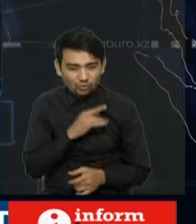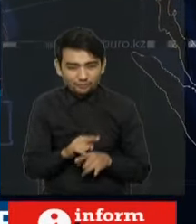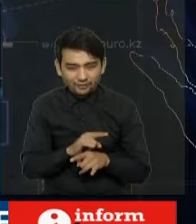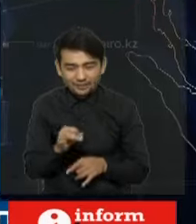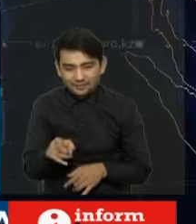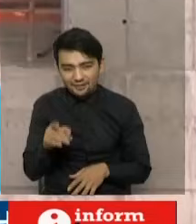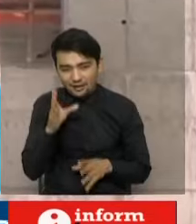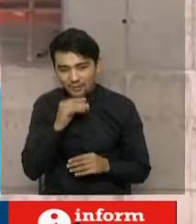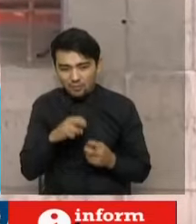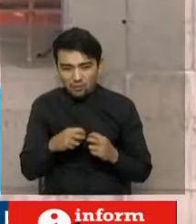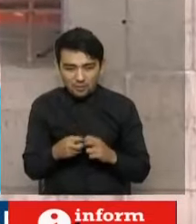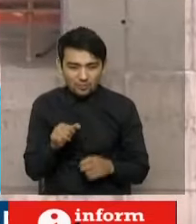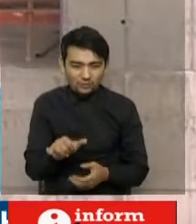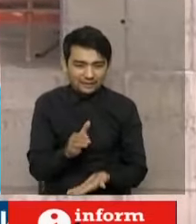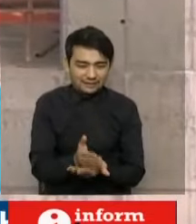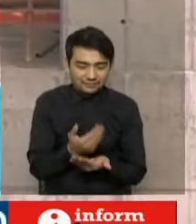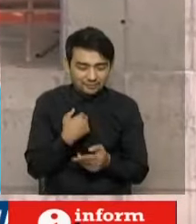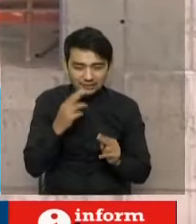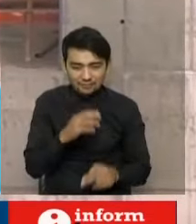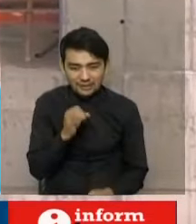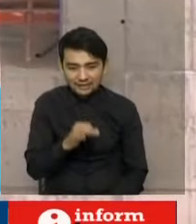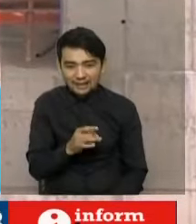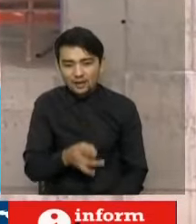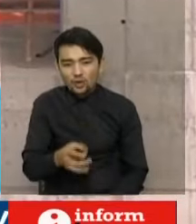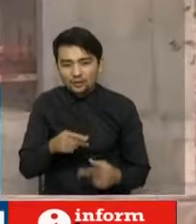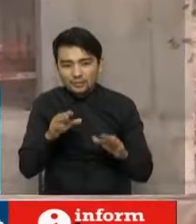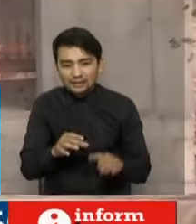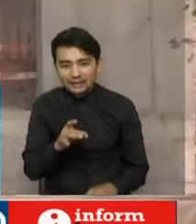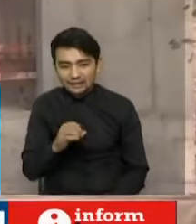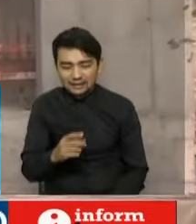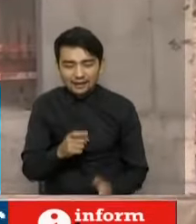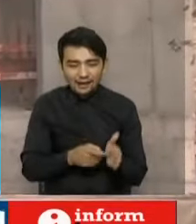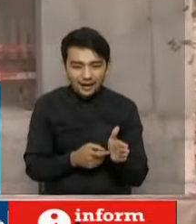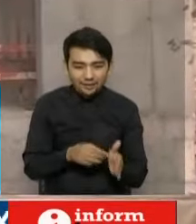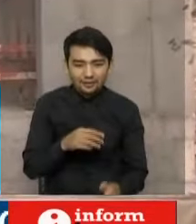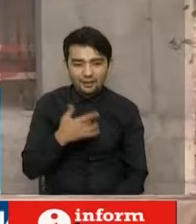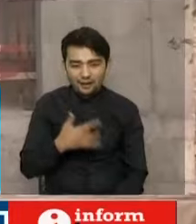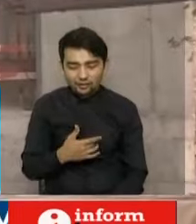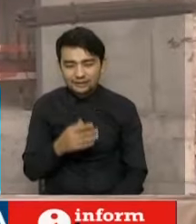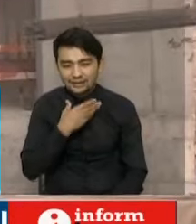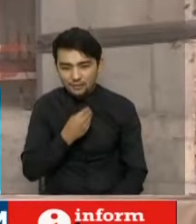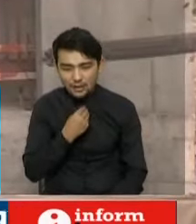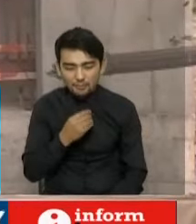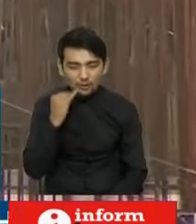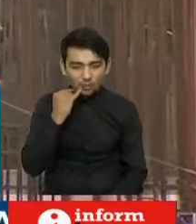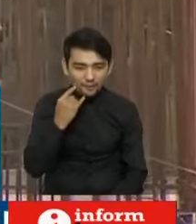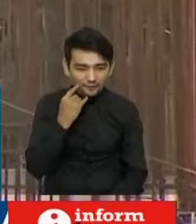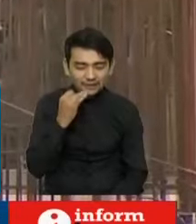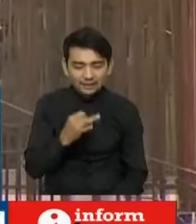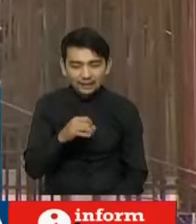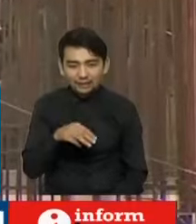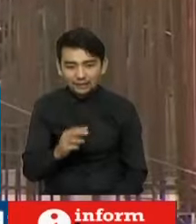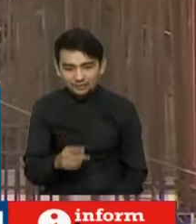имеют, видимо, какие-то проблемы. Регионы антилидеры по рискованной застройке – Караганда, Тараз, Семей, Петропавловск, Туркестан и Талдыкорган.